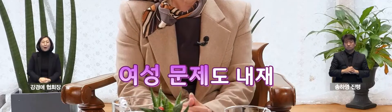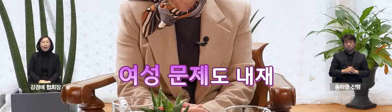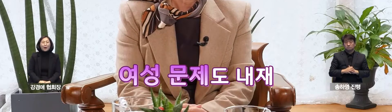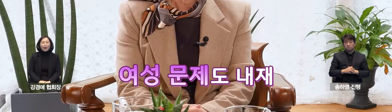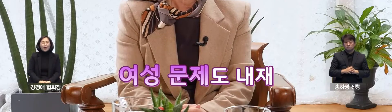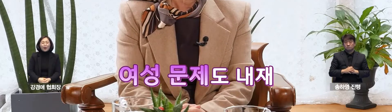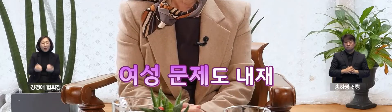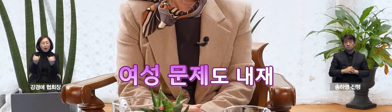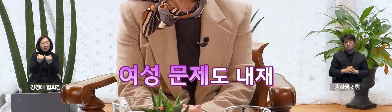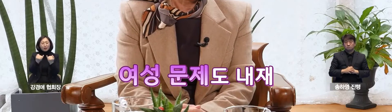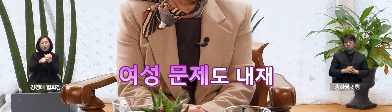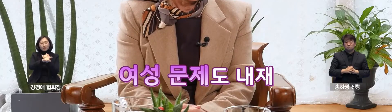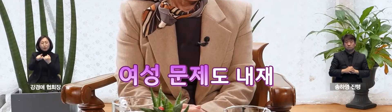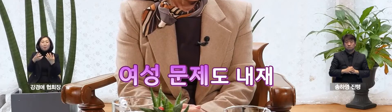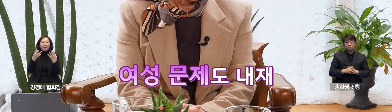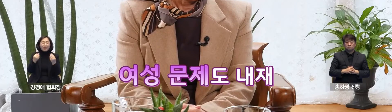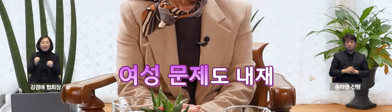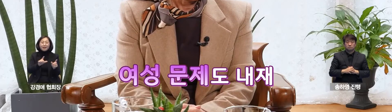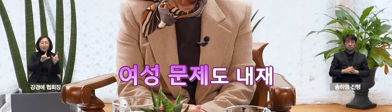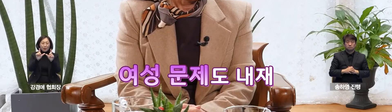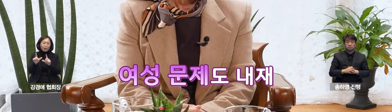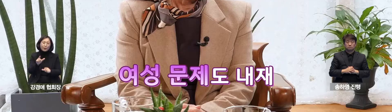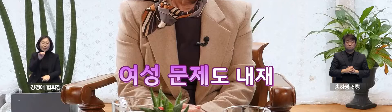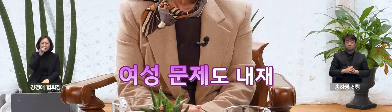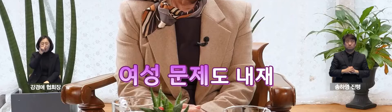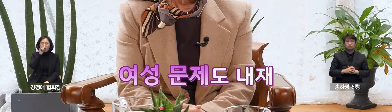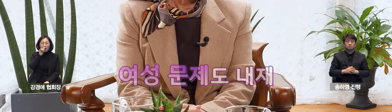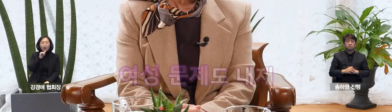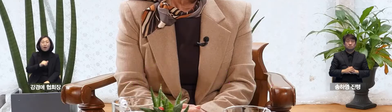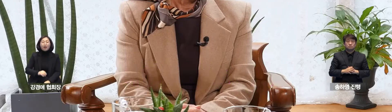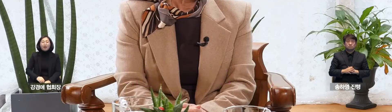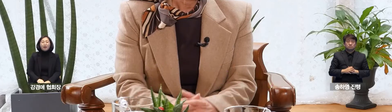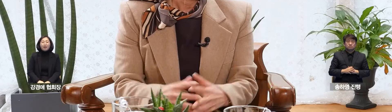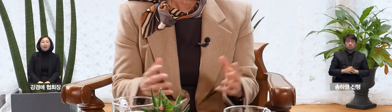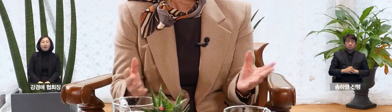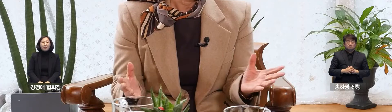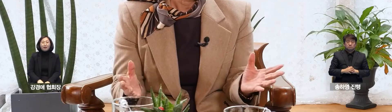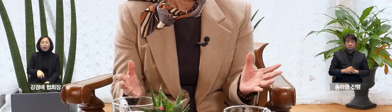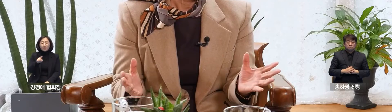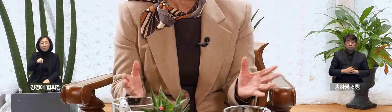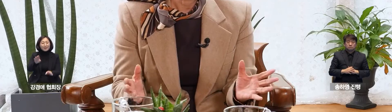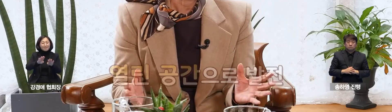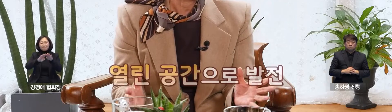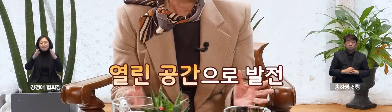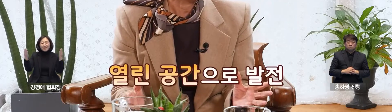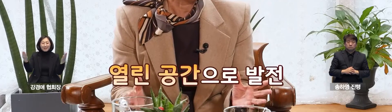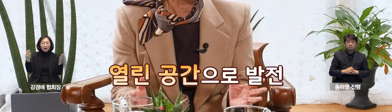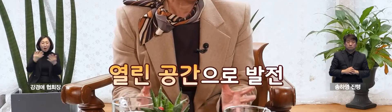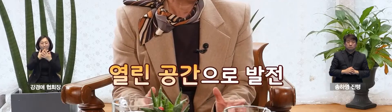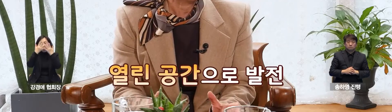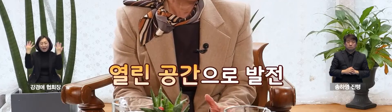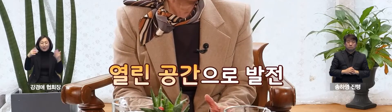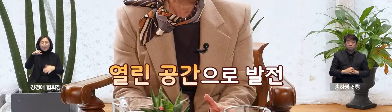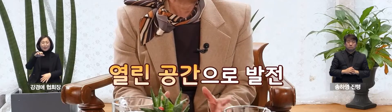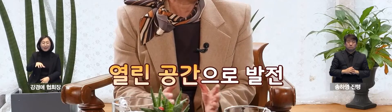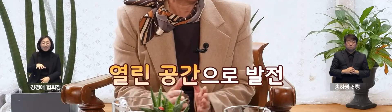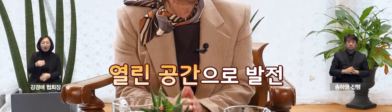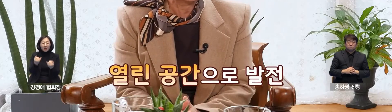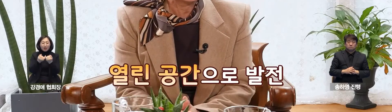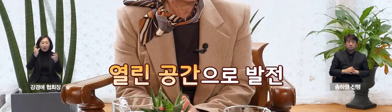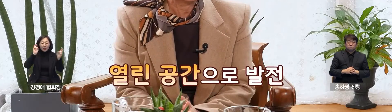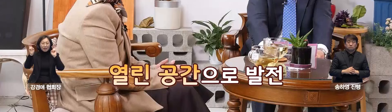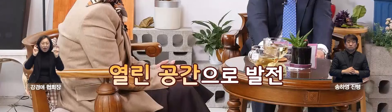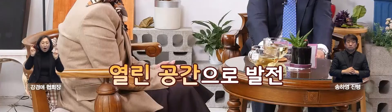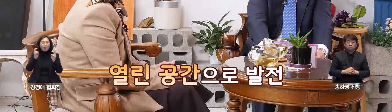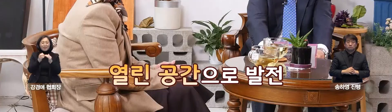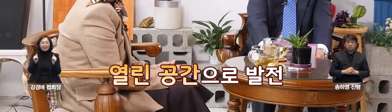많이 있는 것 같고 포괄적으로 그래서 정말 이게 오픈되어서 밝은 곳에서 여성 기업인들이 그곳에